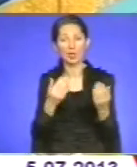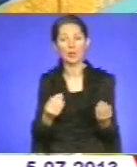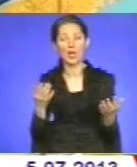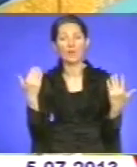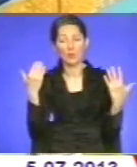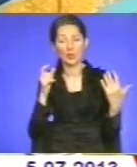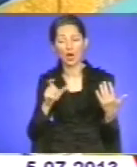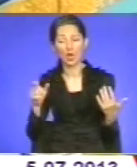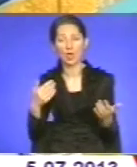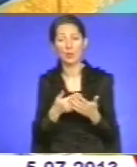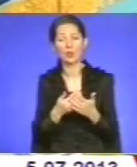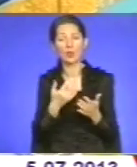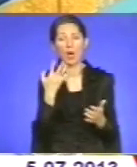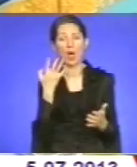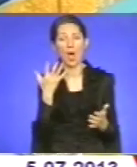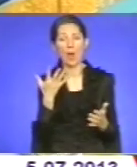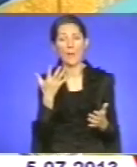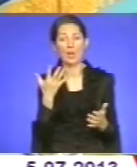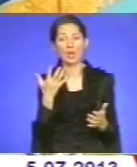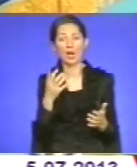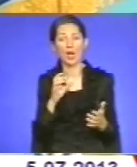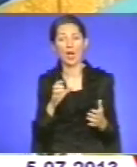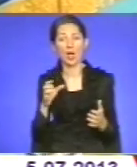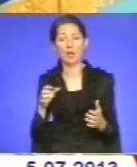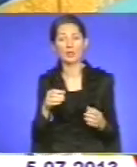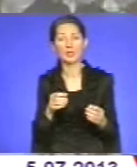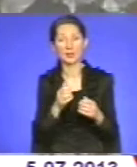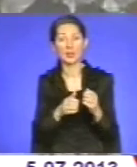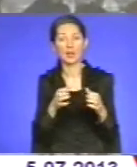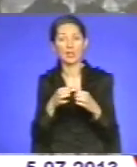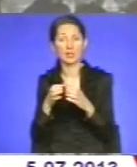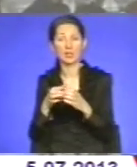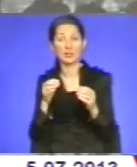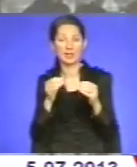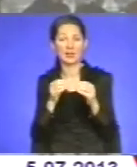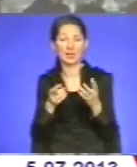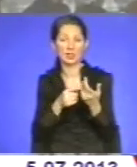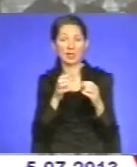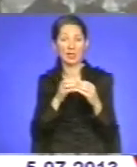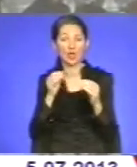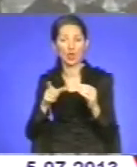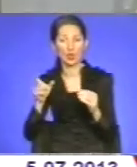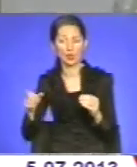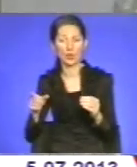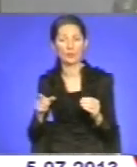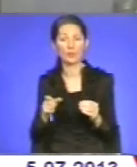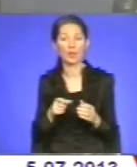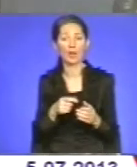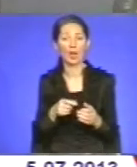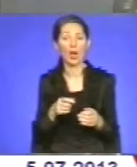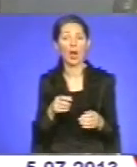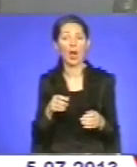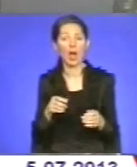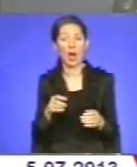становить близько 5 груп з середньою чисельністю 10 чоловік. Дністровський каньйон – пам'ятка з унікальною флорою та